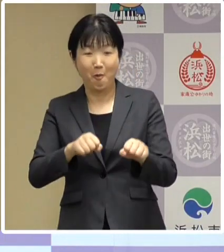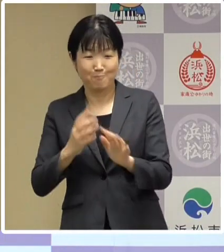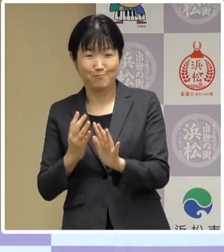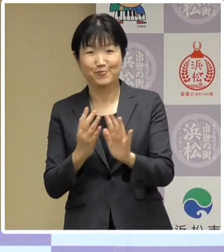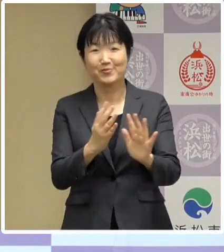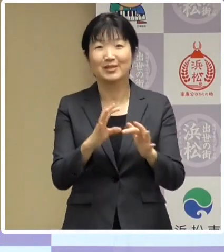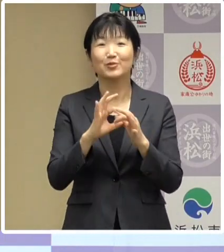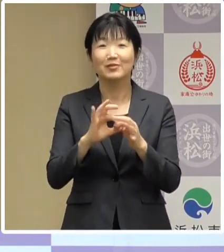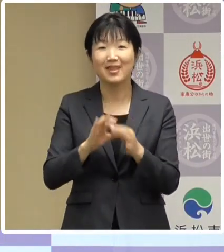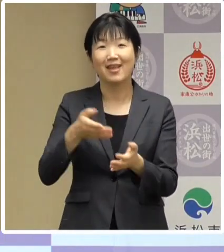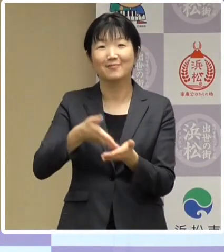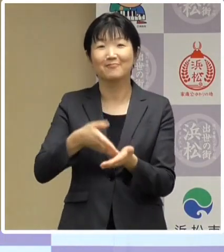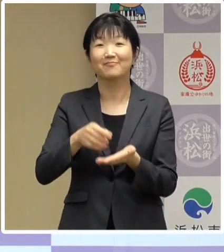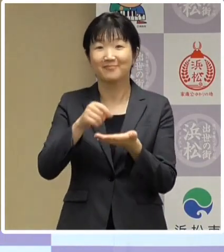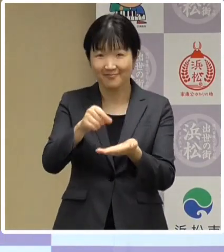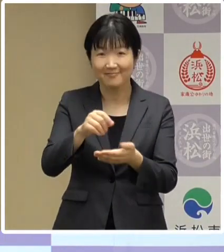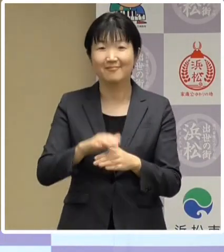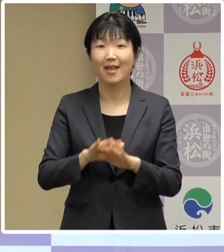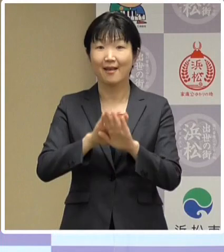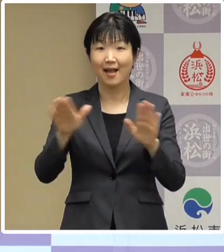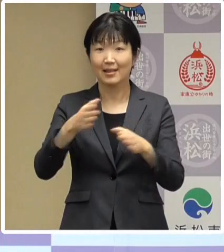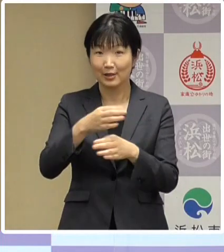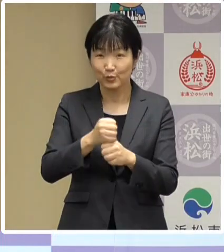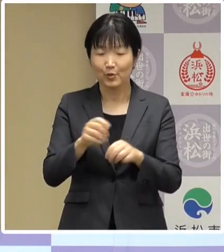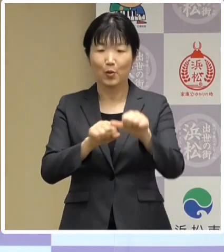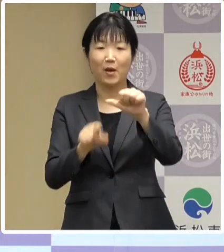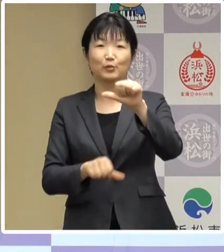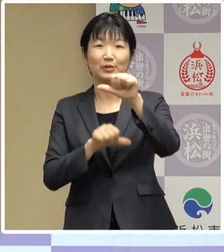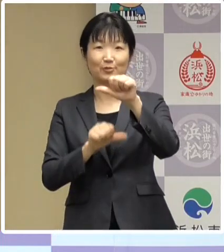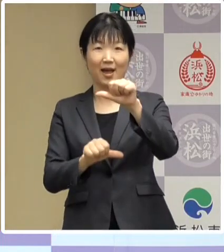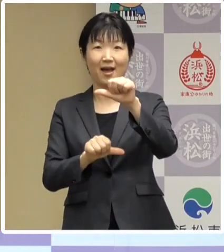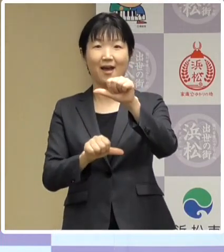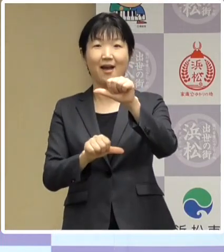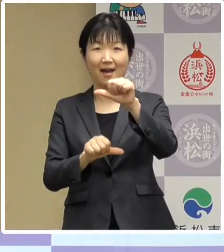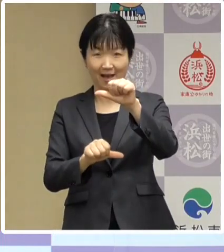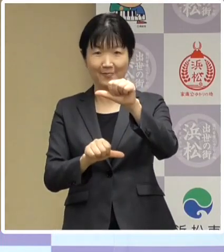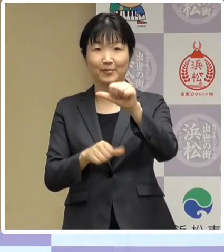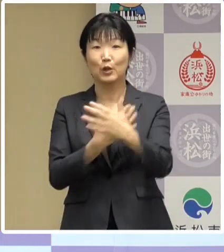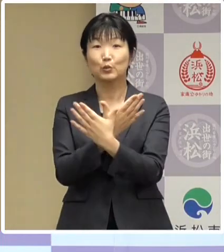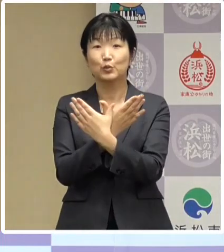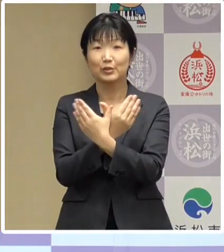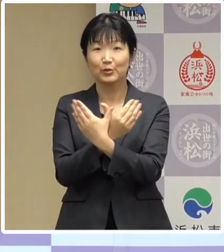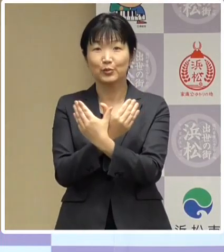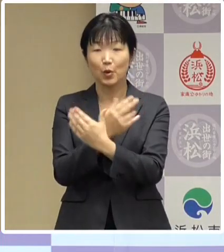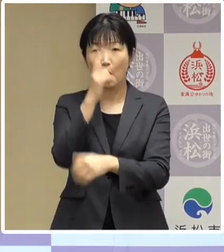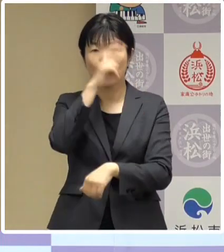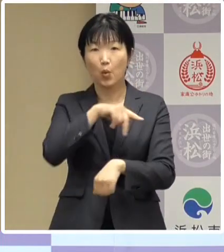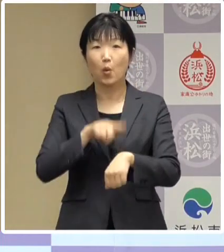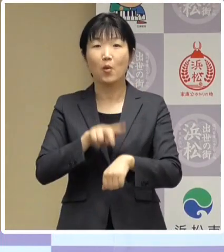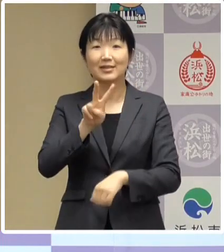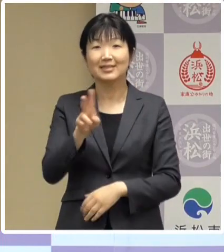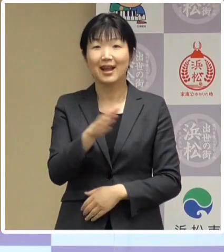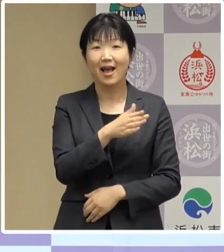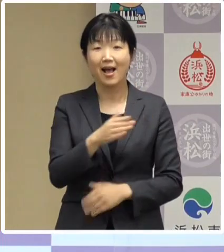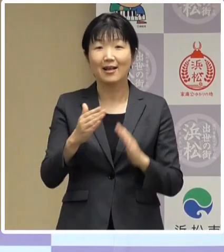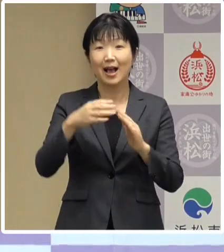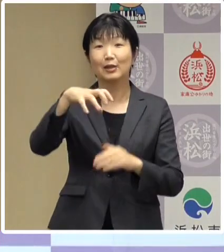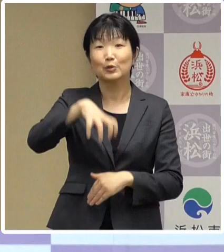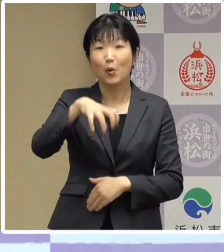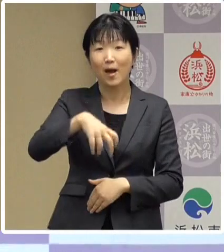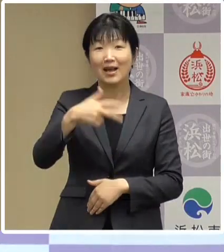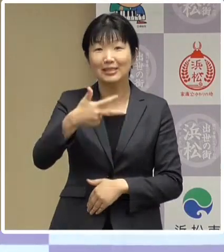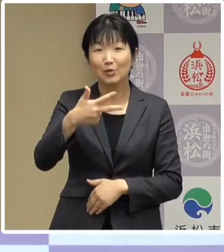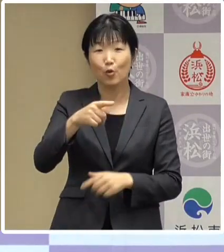てお知らせをいたします。開催は5月5日の祝日のですね、午後2時から、会場は市中心